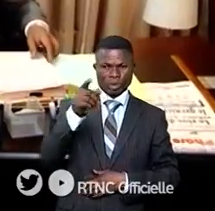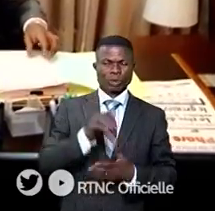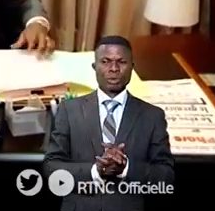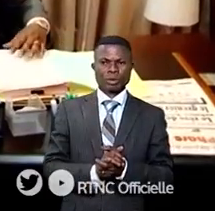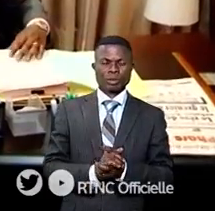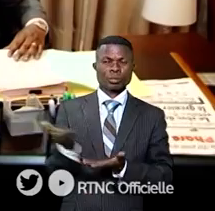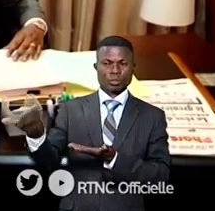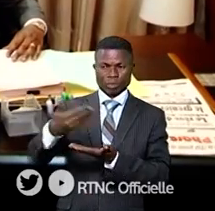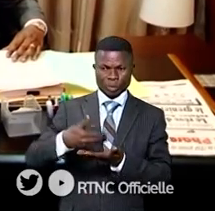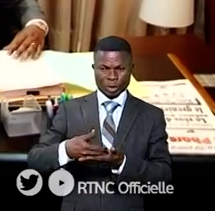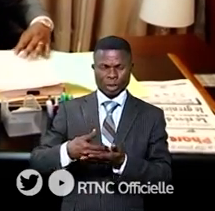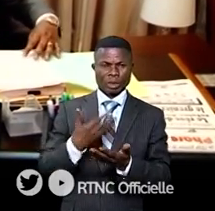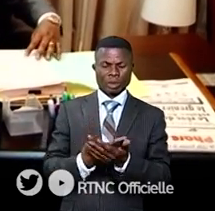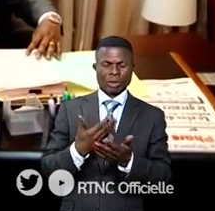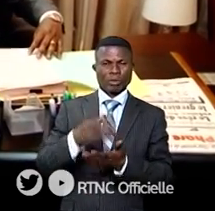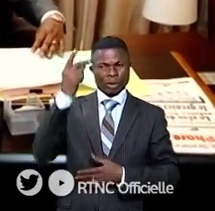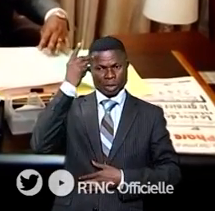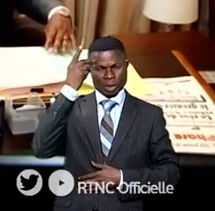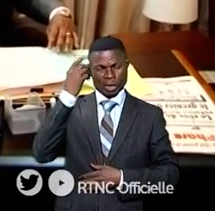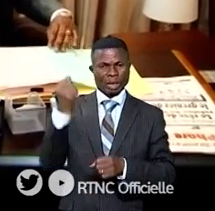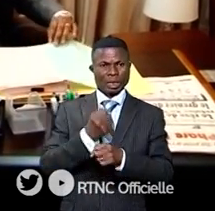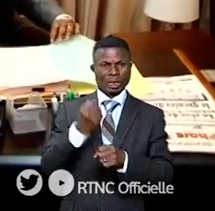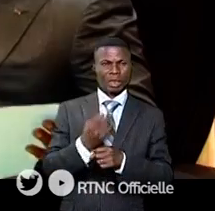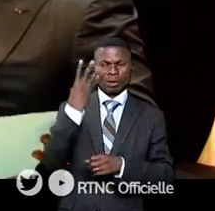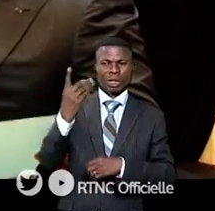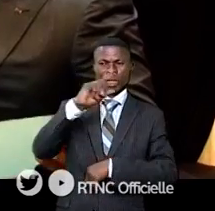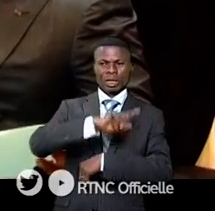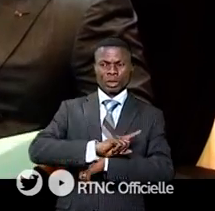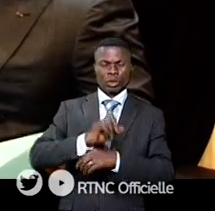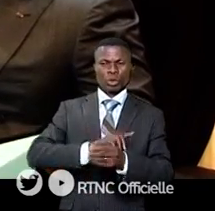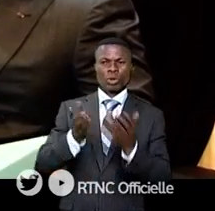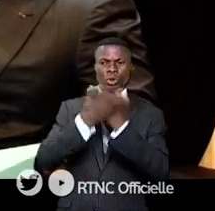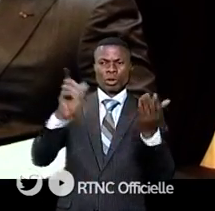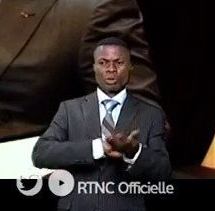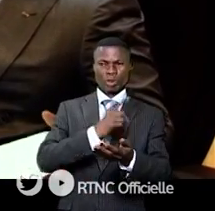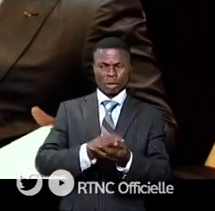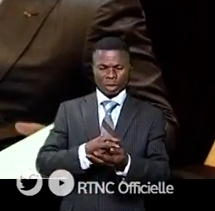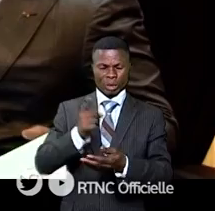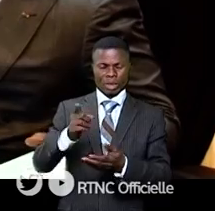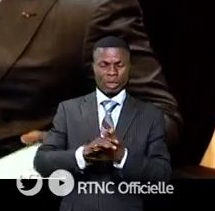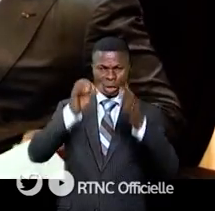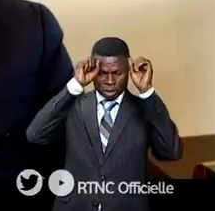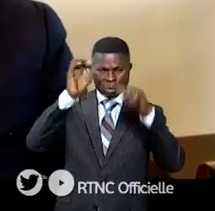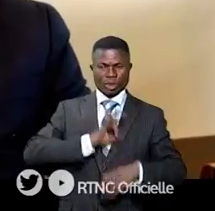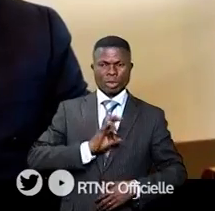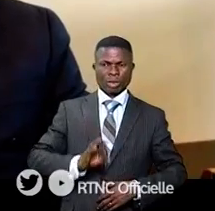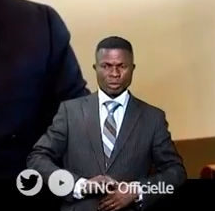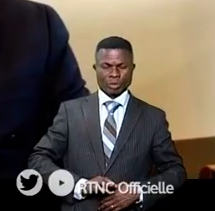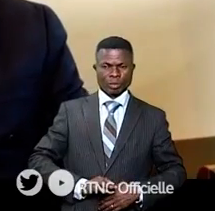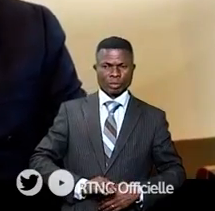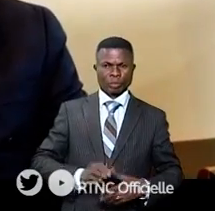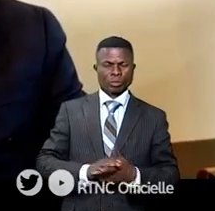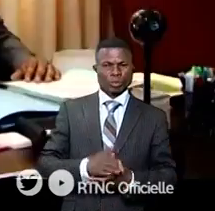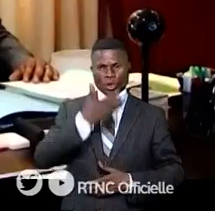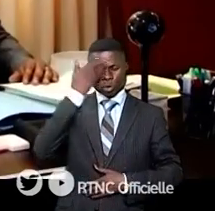Aussitôt rentré à Kinshasa, après un séjour de travail dans le Nord Kivu, le président de la République, Félix-Antoine Tshisekedi Tshilombo, n'a pas dérogé